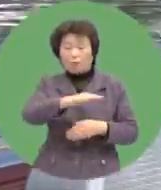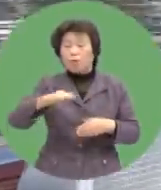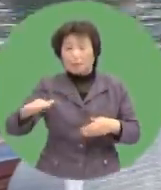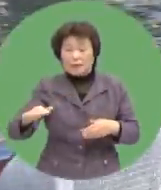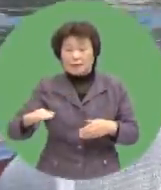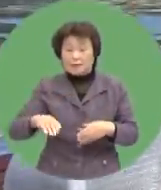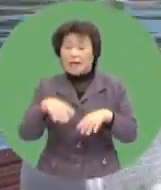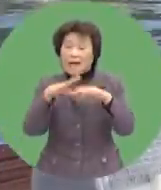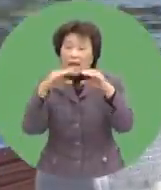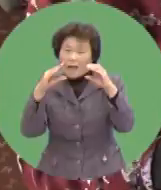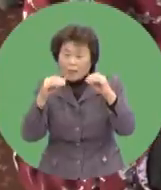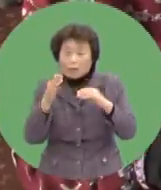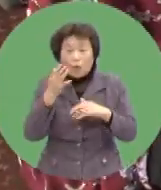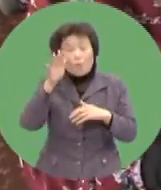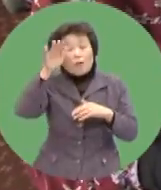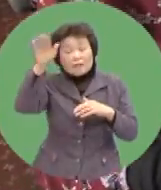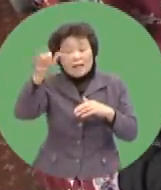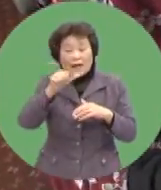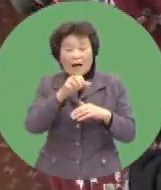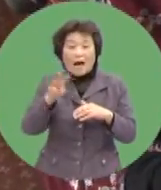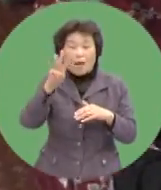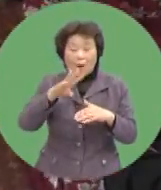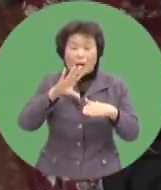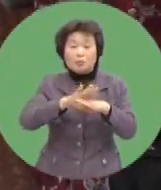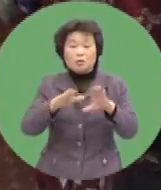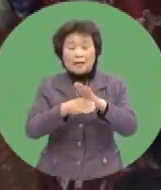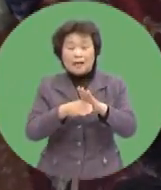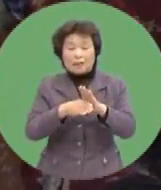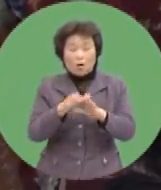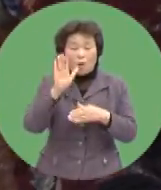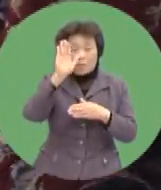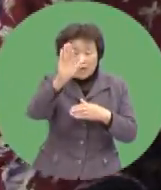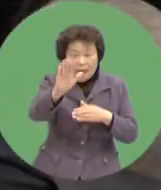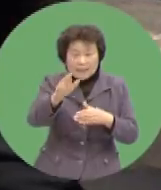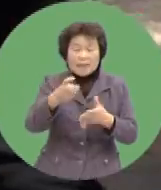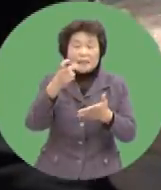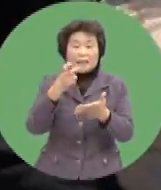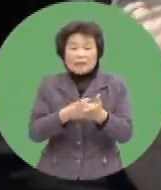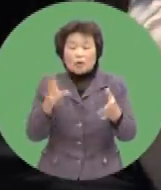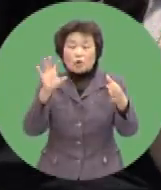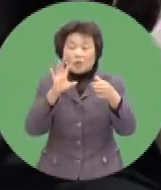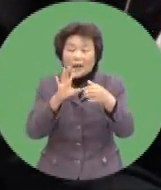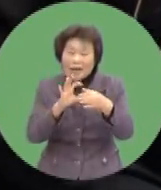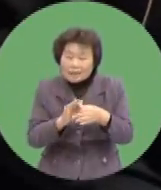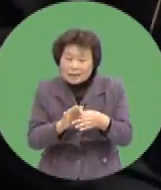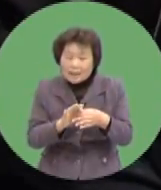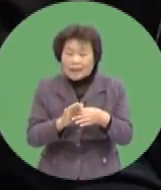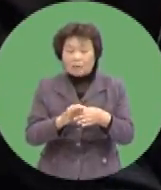その笑顔と思い出は阿波文化の未来にきっとつながっていくでしょう。